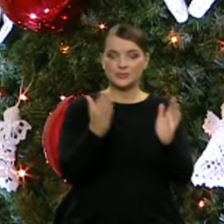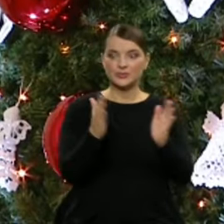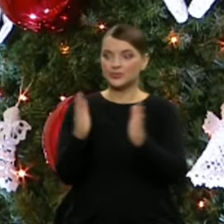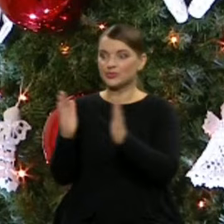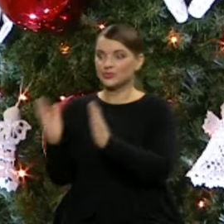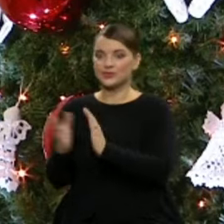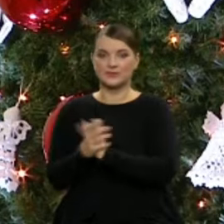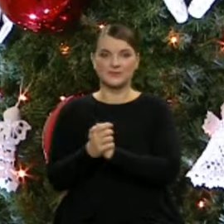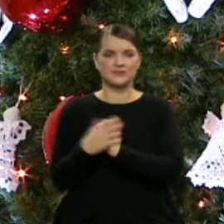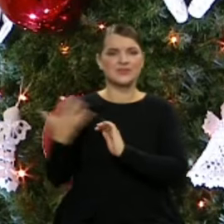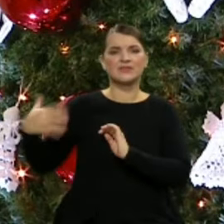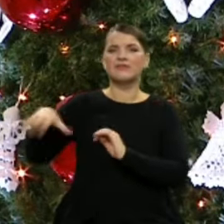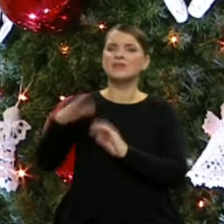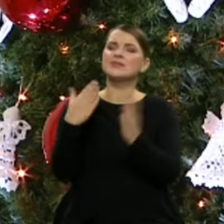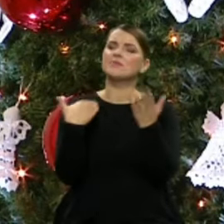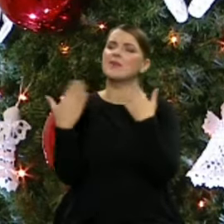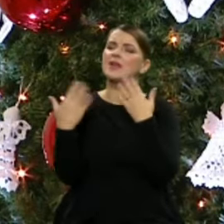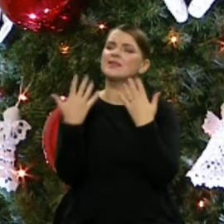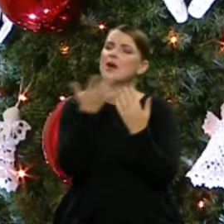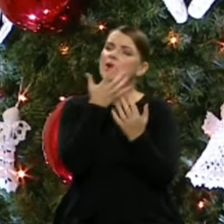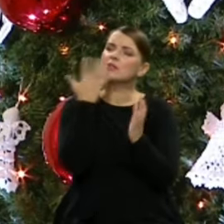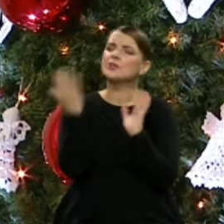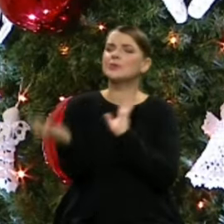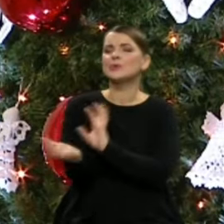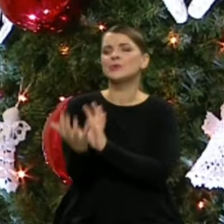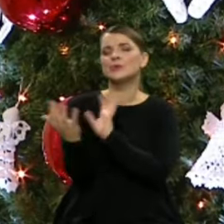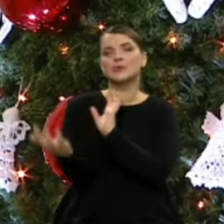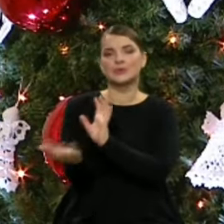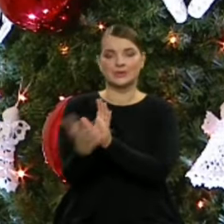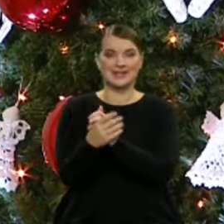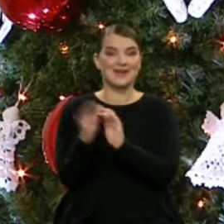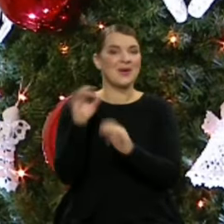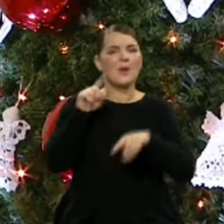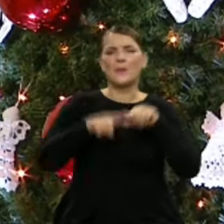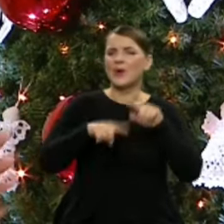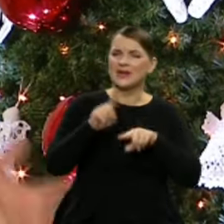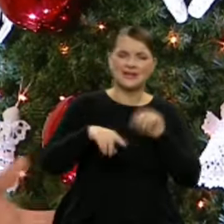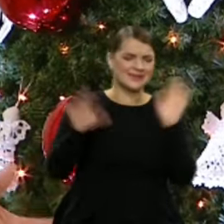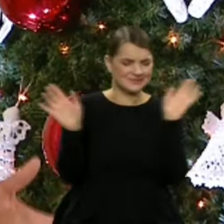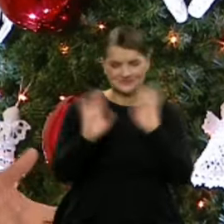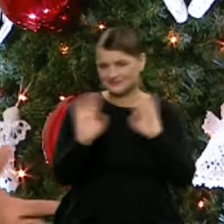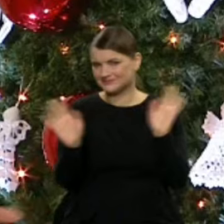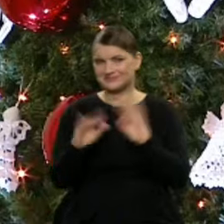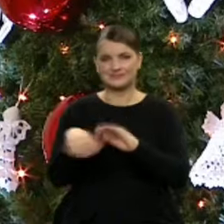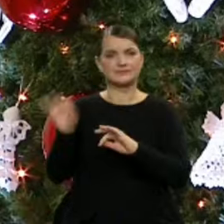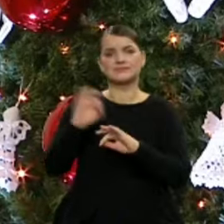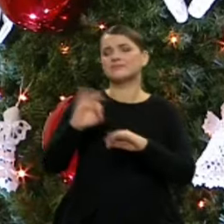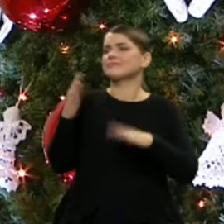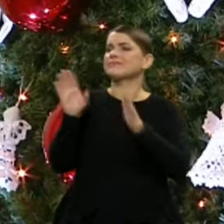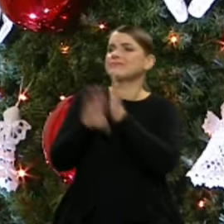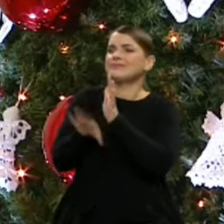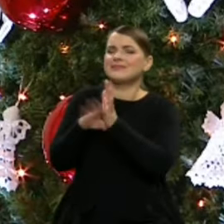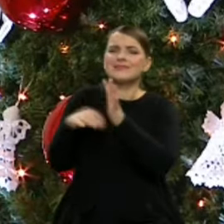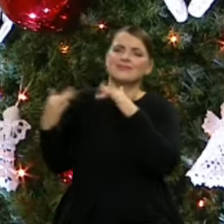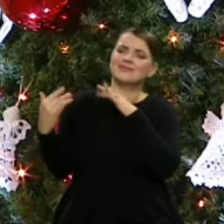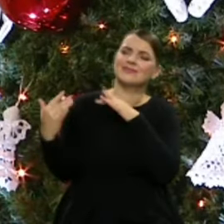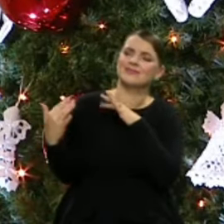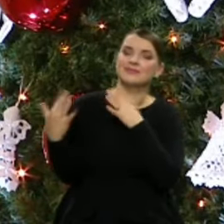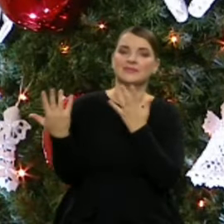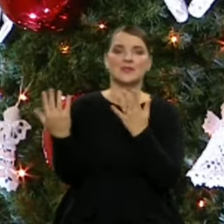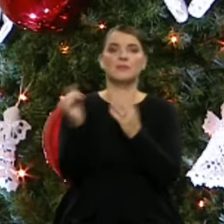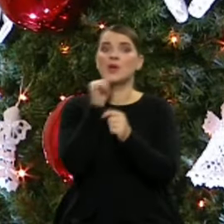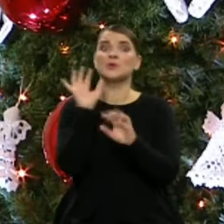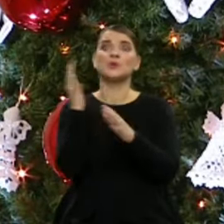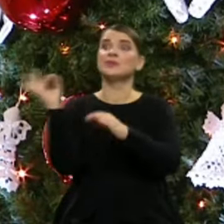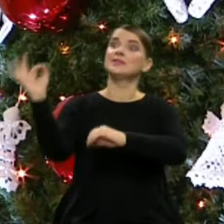Nuostabiai šiltai bendrauja tarpusę. Veikiausiai kalbasi ne apie politiką, ne apie kažkokius kitus dalykus, bet apie tai, koks nuostabus